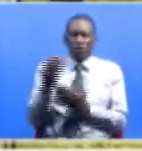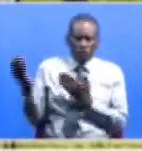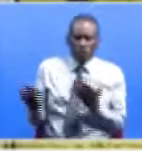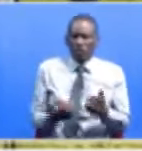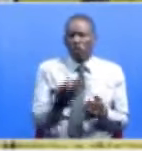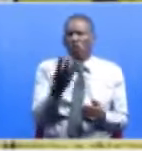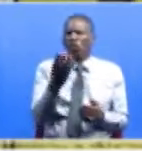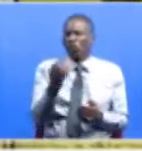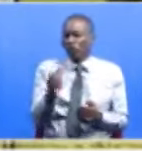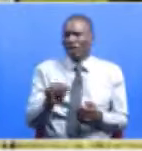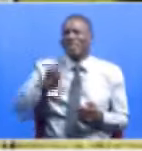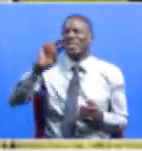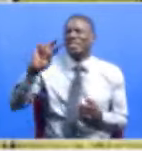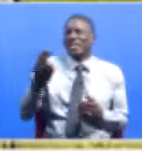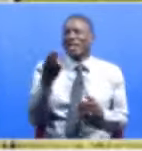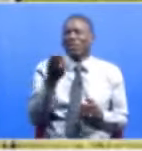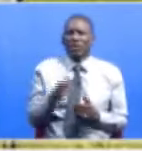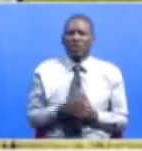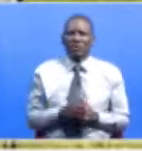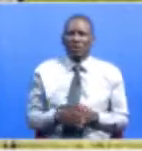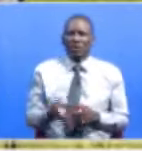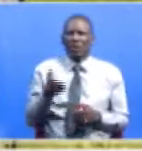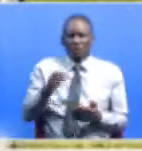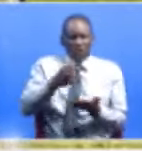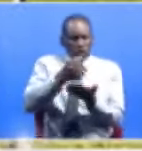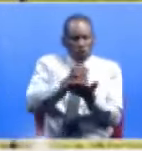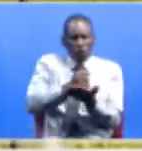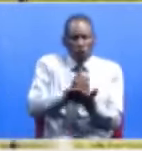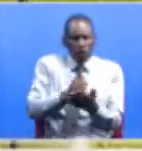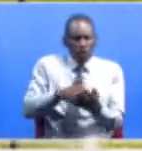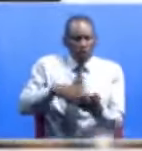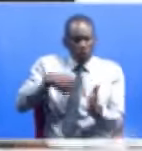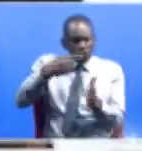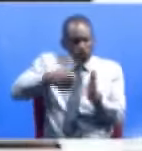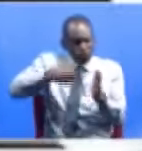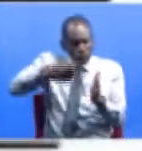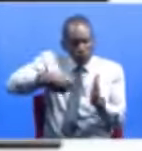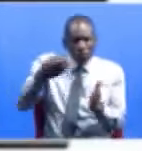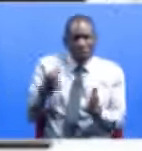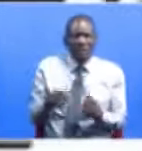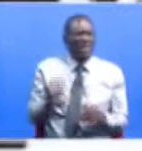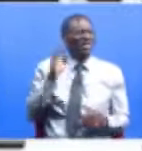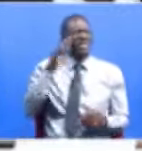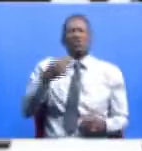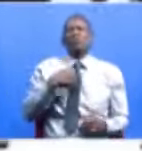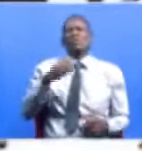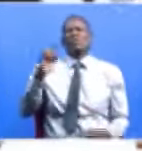Ya pili, hii kahawa itashagwa. Sikia,